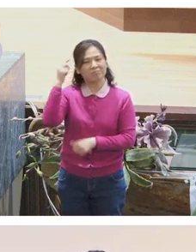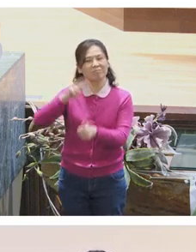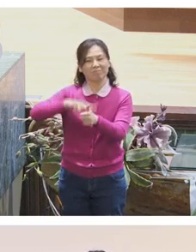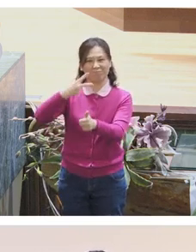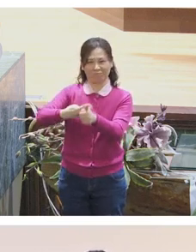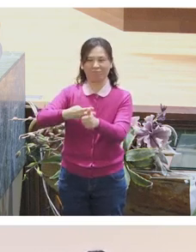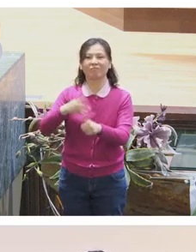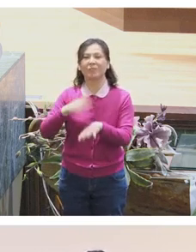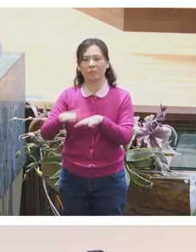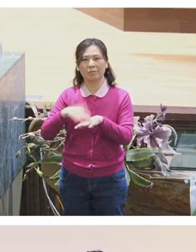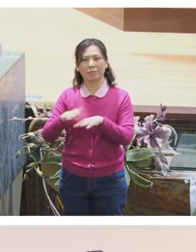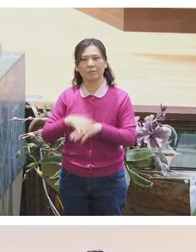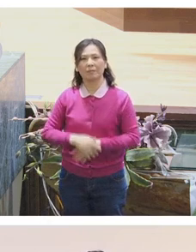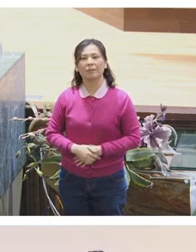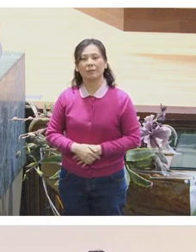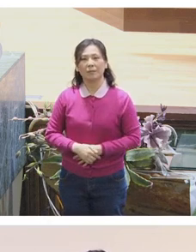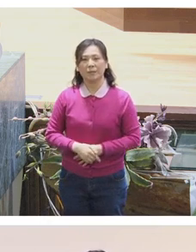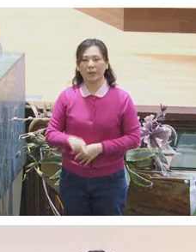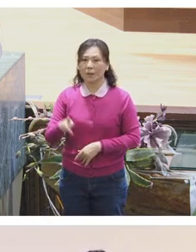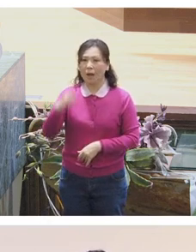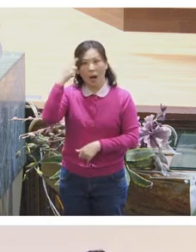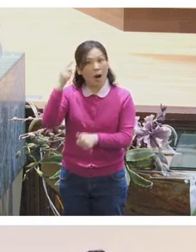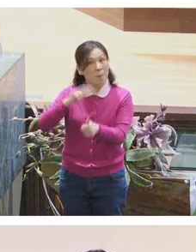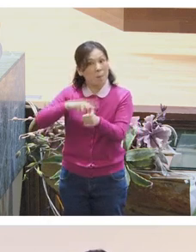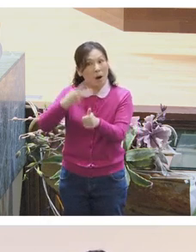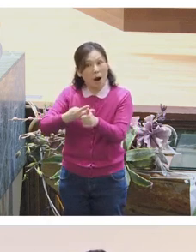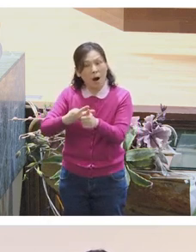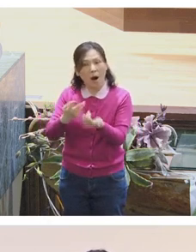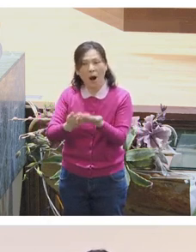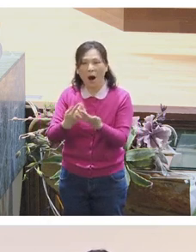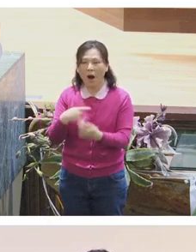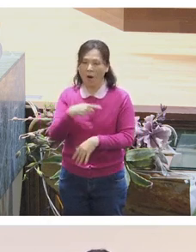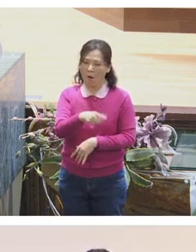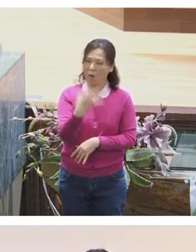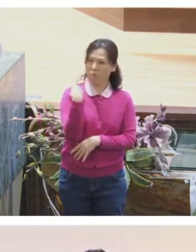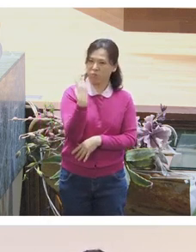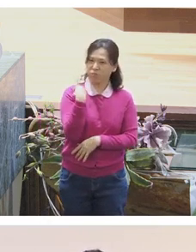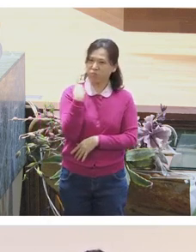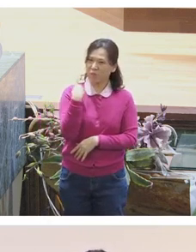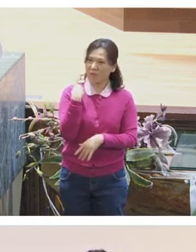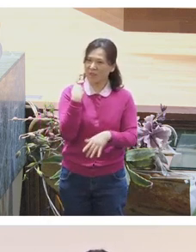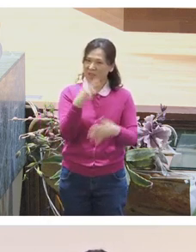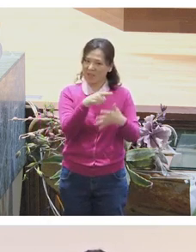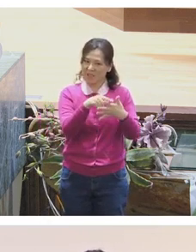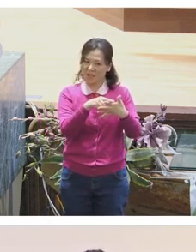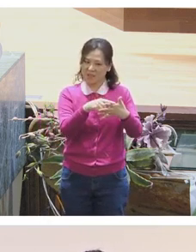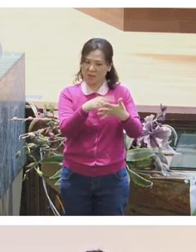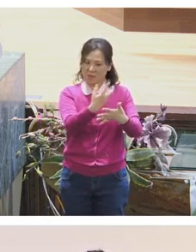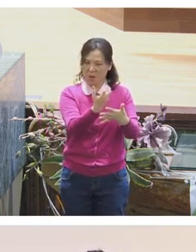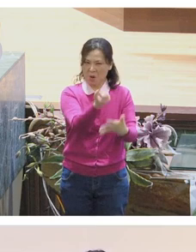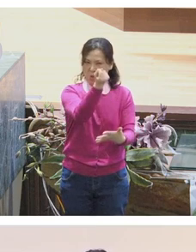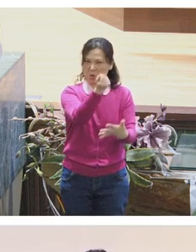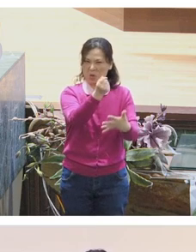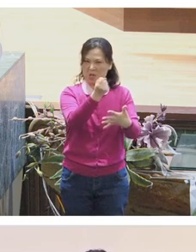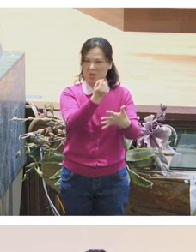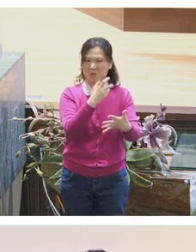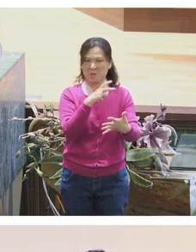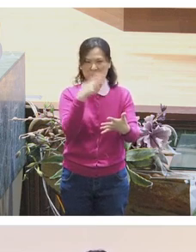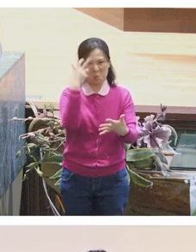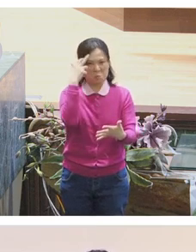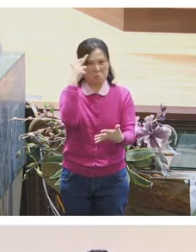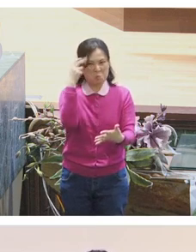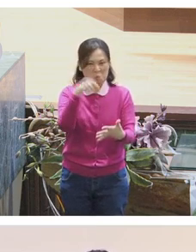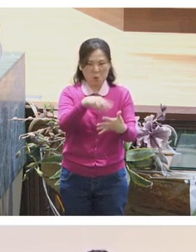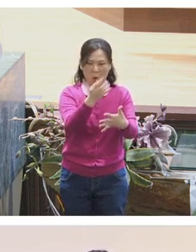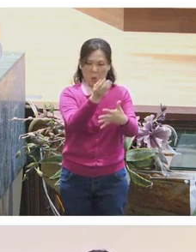言。那改变这些观念跟语言之后，也可能会让原来的那个阶层性的那个权力结构会得到一些